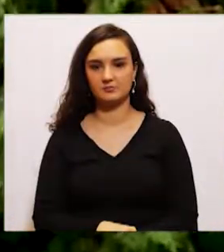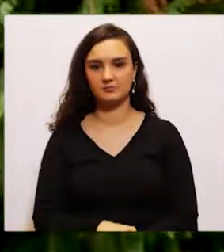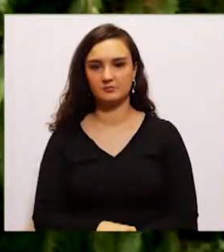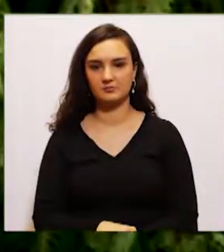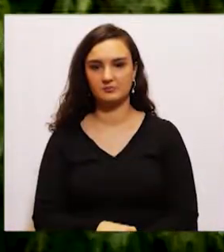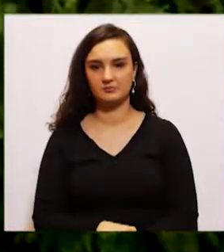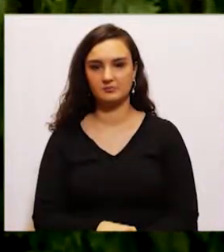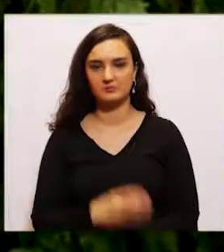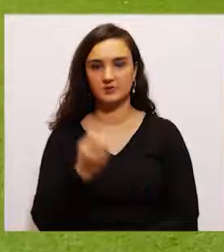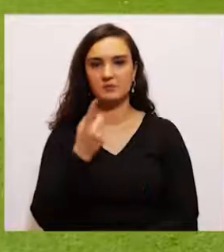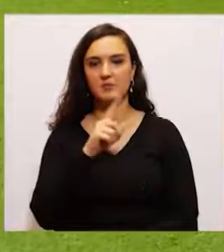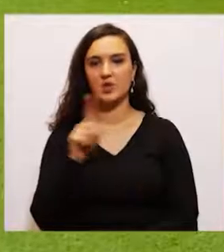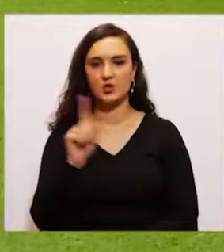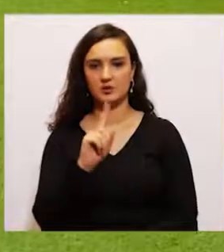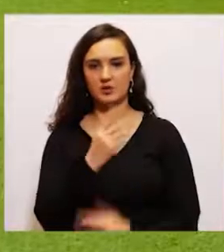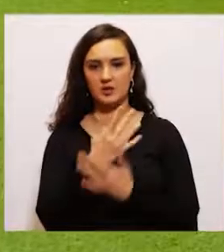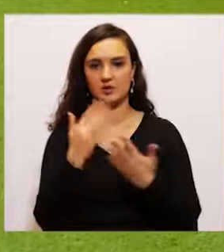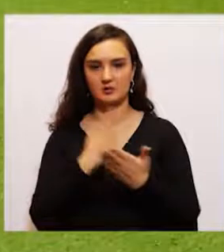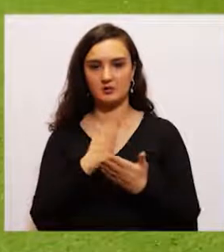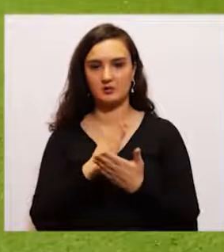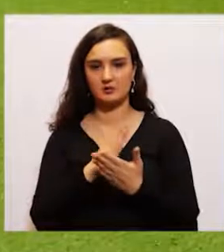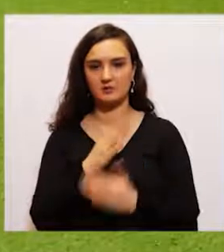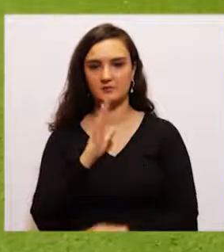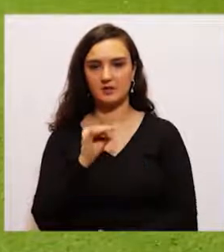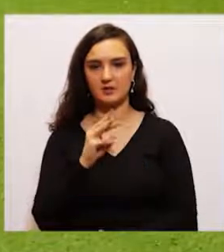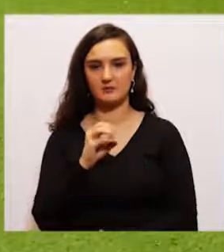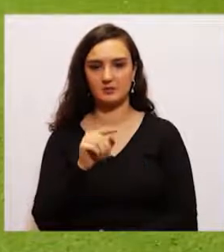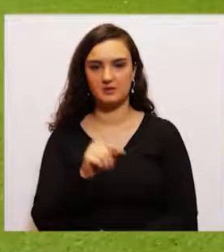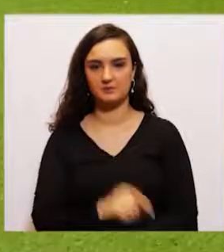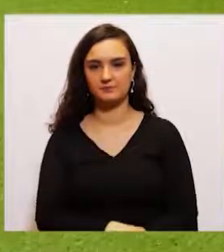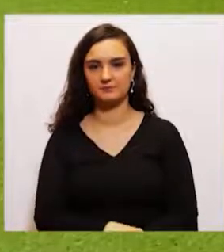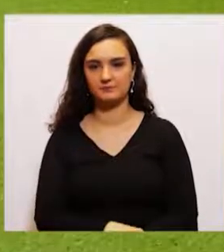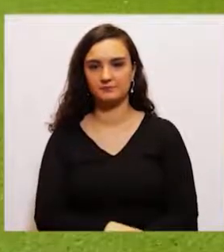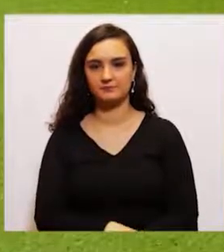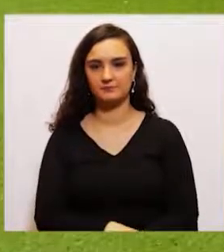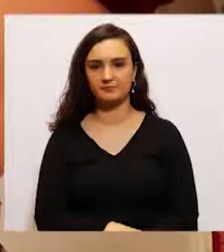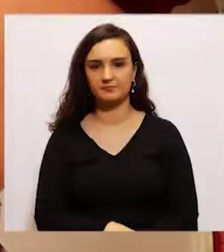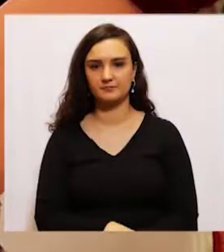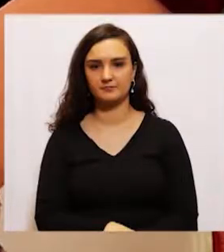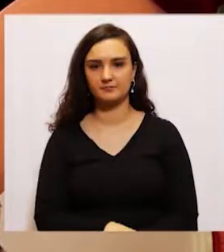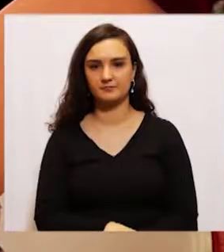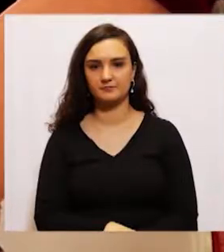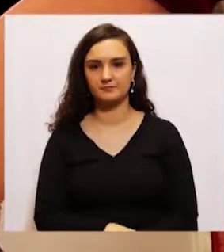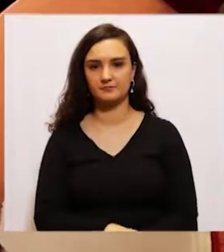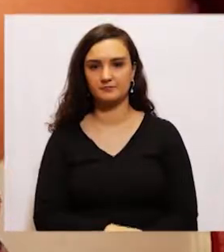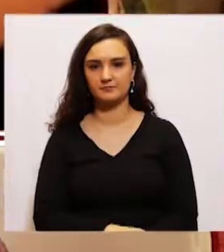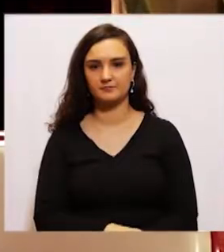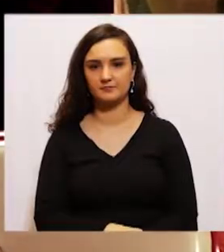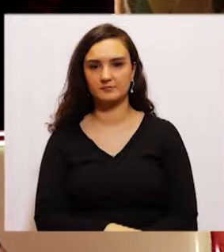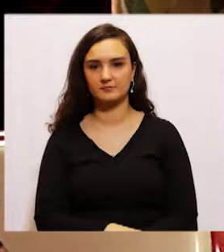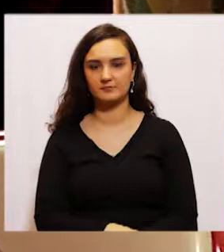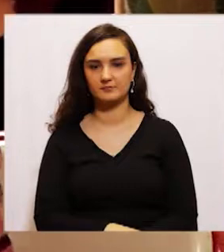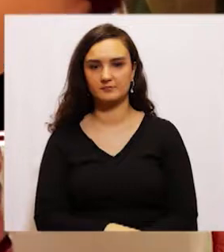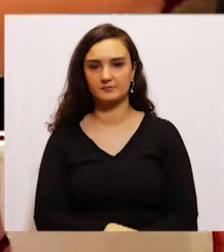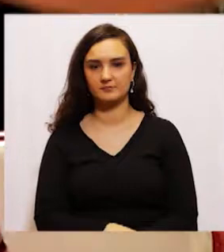და კიდე მილიონი რაღაცა. აი მე ეს რა არის თათვე, ხო? ეს ბურთი ესა? ეგ